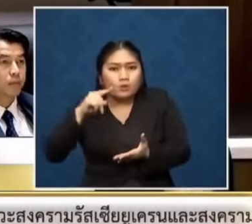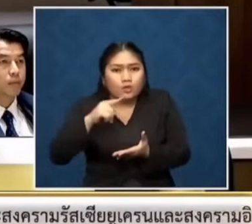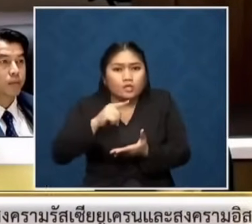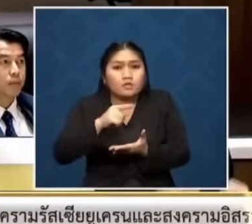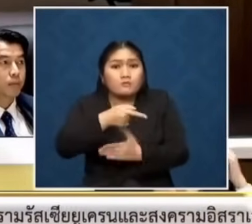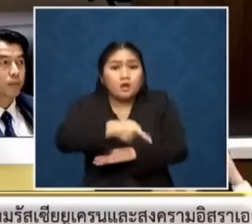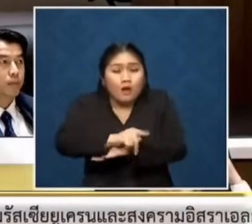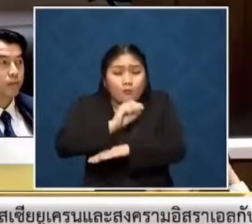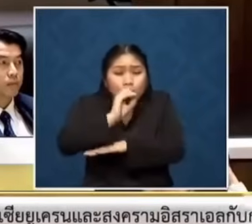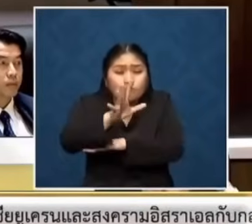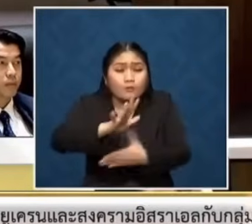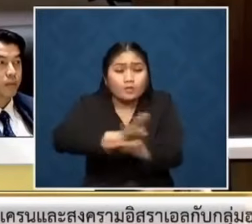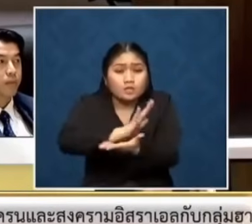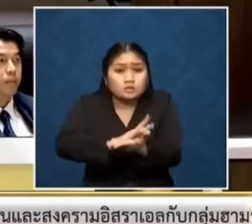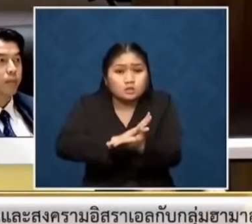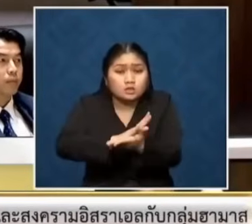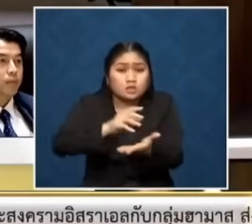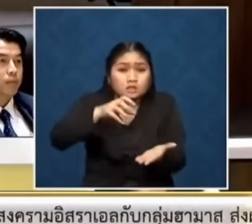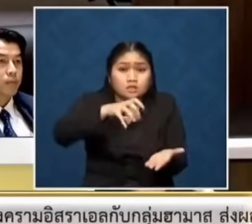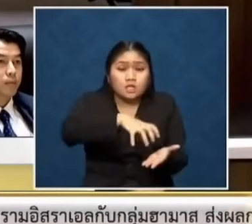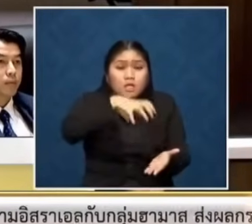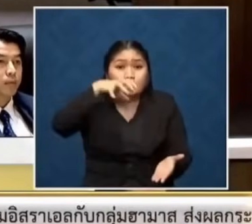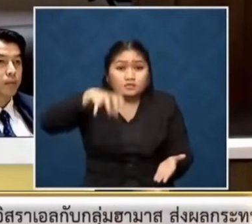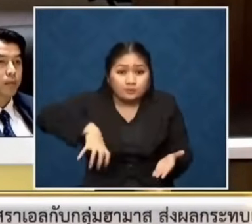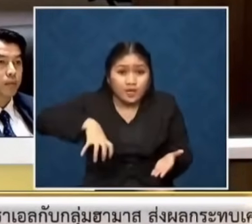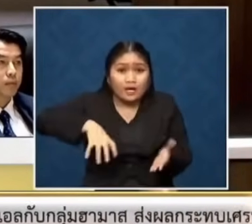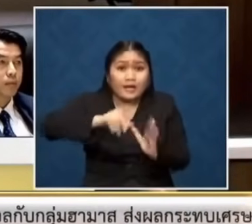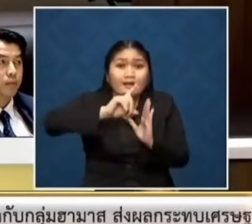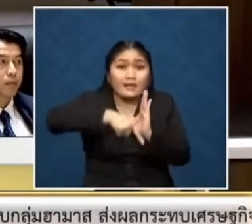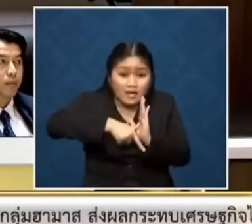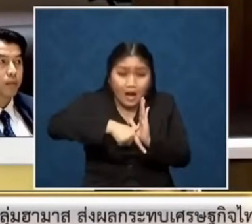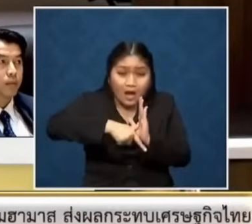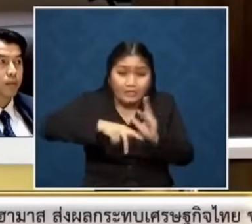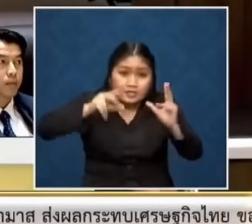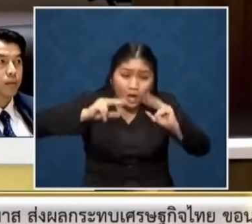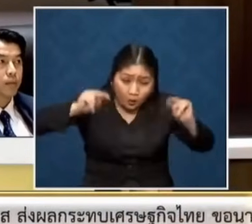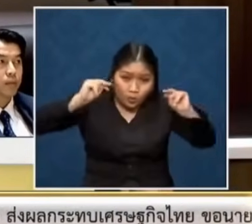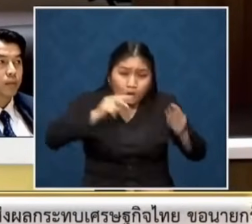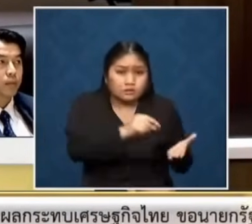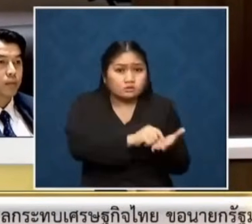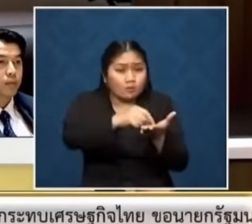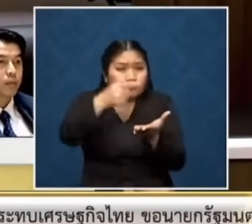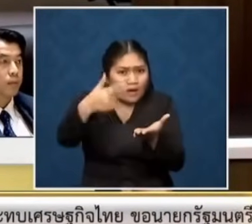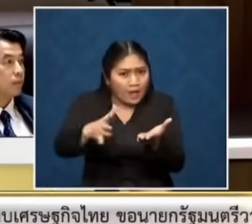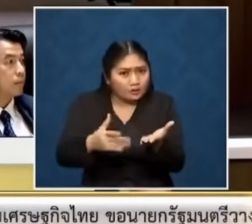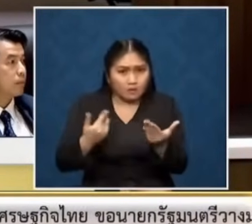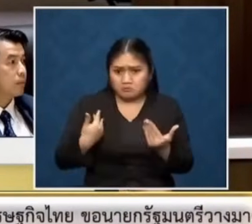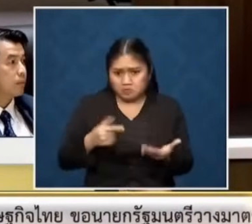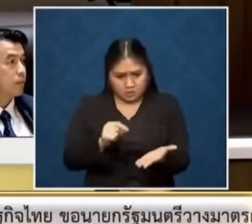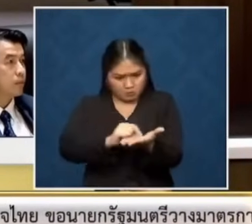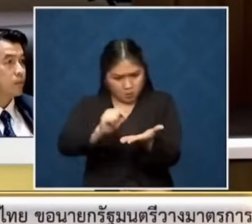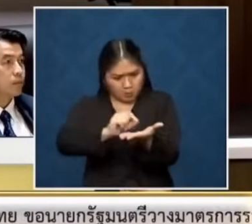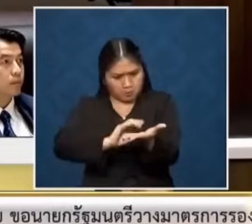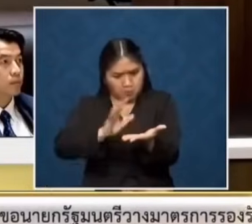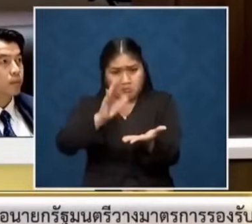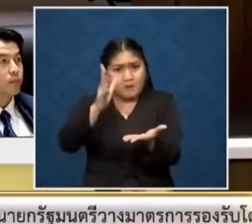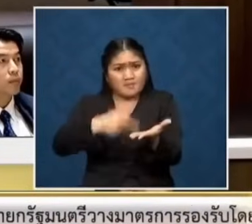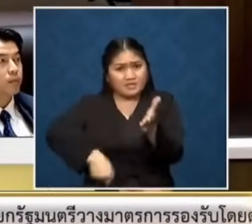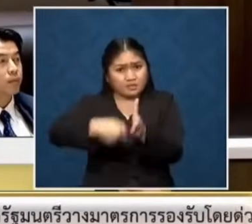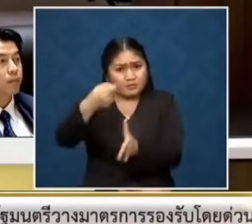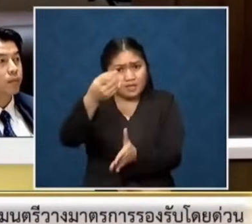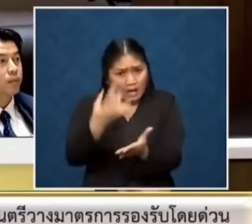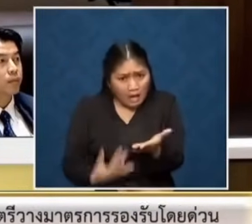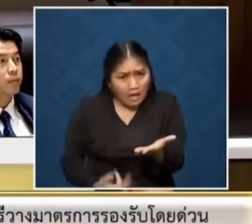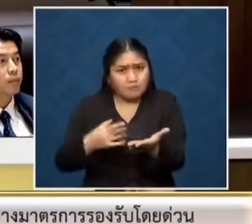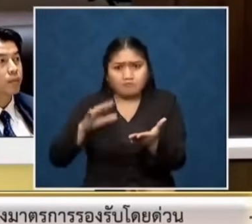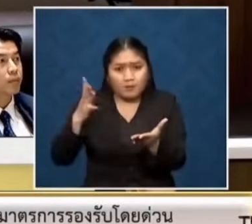สำนักเลขานายกรัฐมนตรีได้ส่งมาให้ท่านประธานเรียบร้อยแล้วแต่จากข้อความที่ ท่านประธานครับ ยังไม่ได้มีการระบุถึงเหตุจำเป็นเป็นหนัง